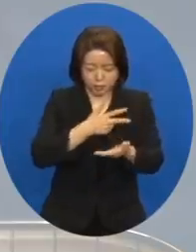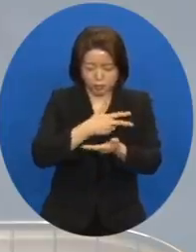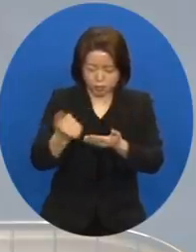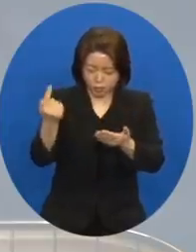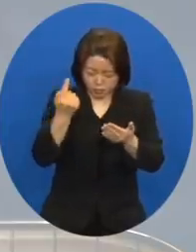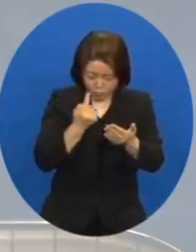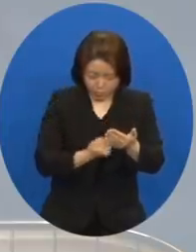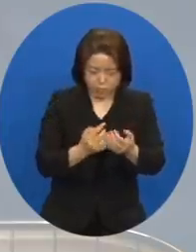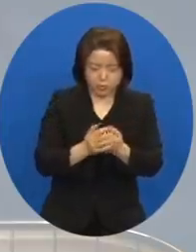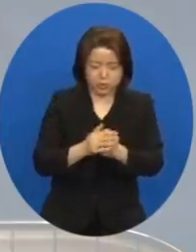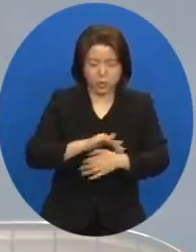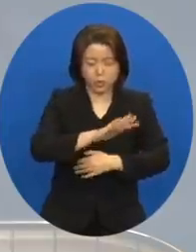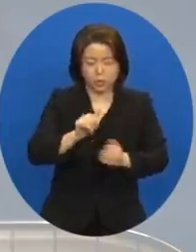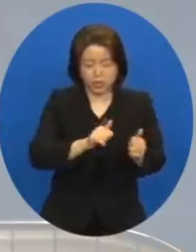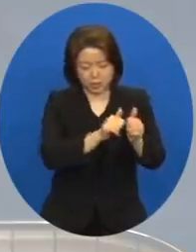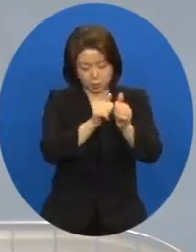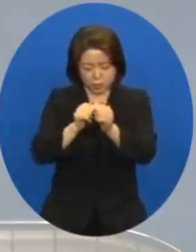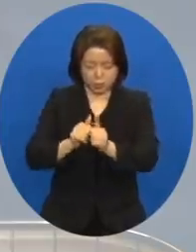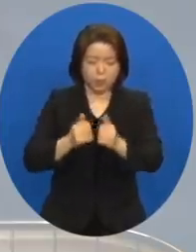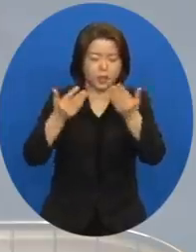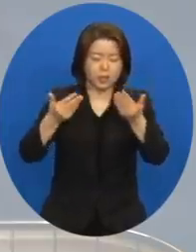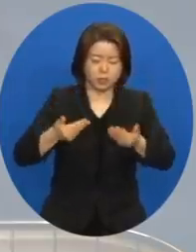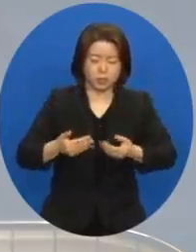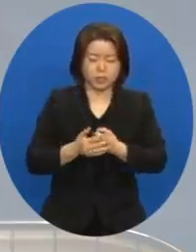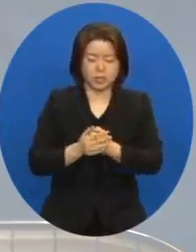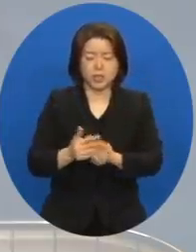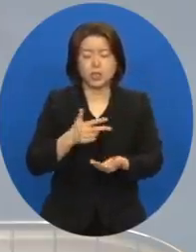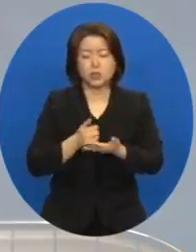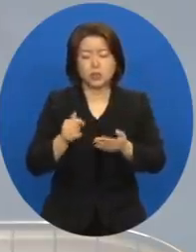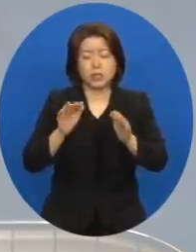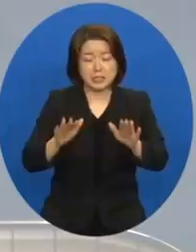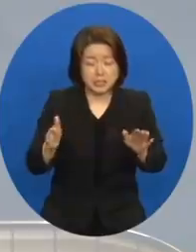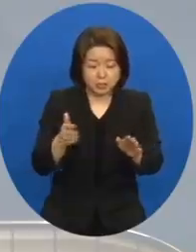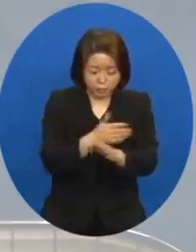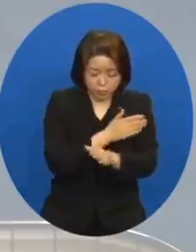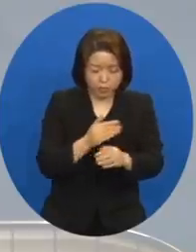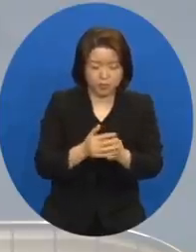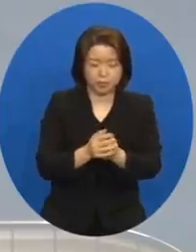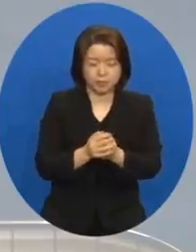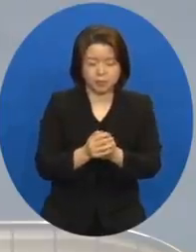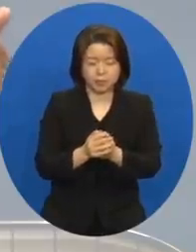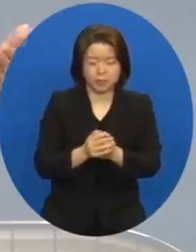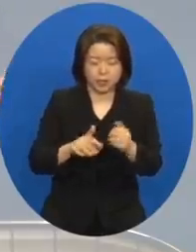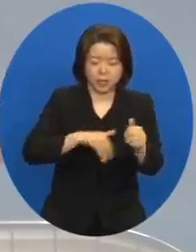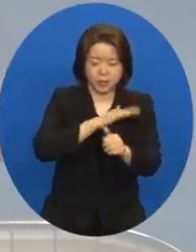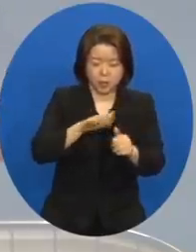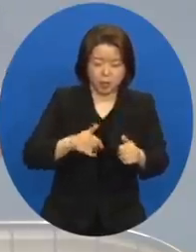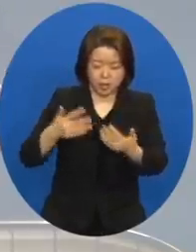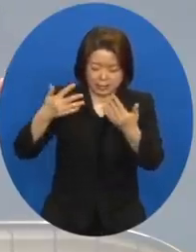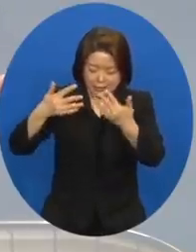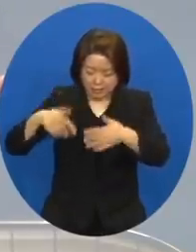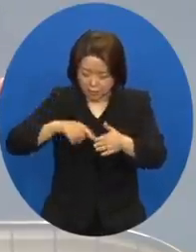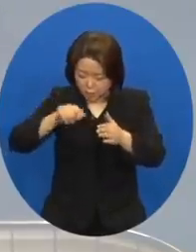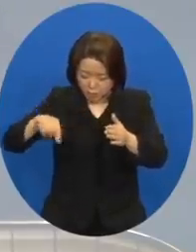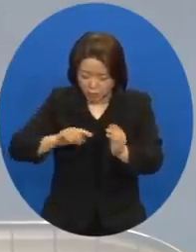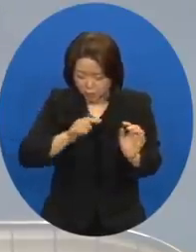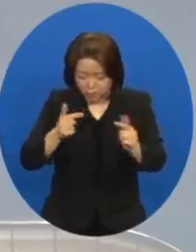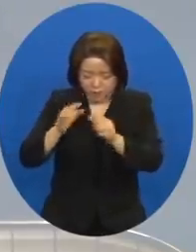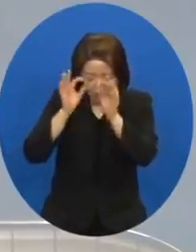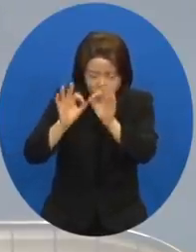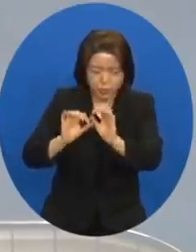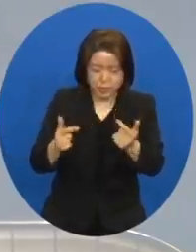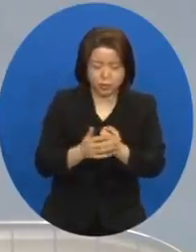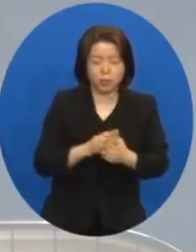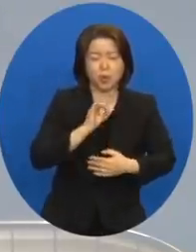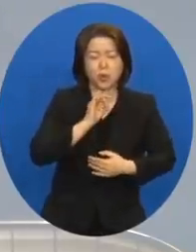우리와 동행해 주신 이 주님 이제부터 환경과 여건을 보지 아냐 오직